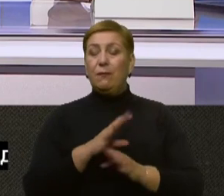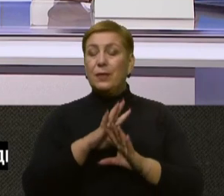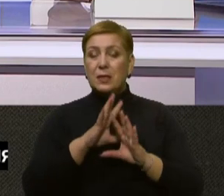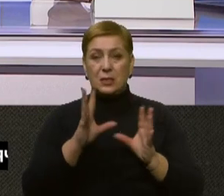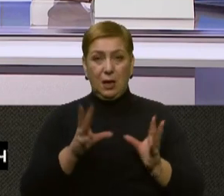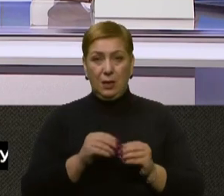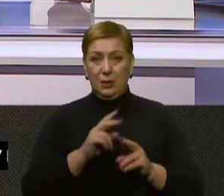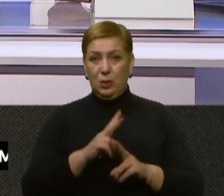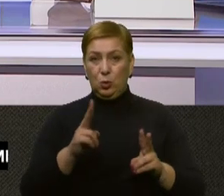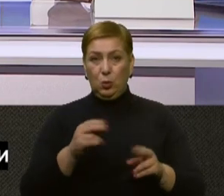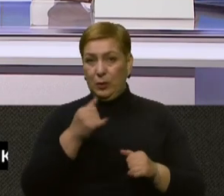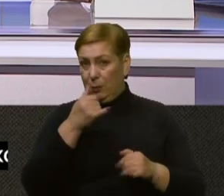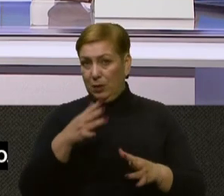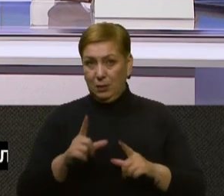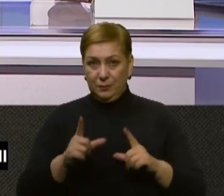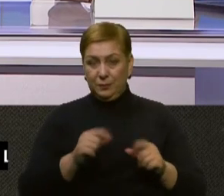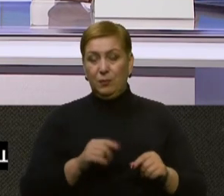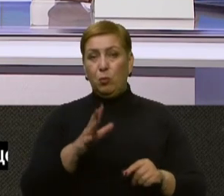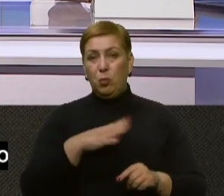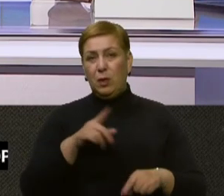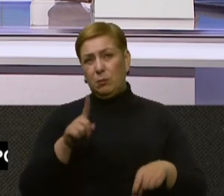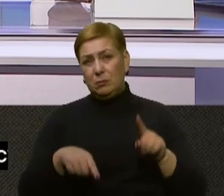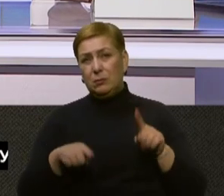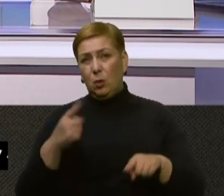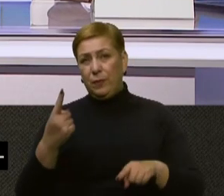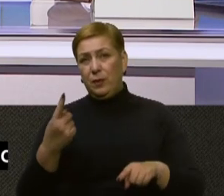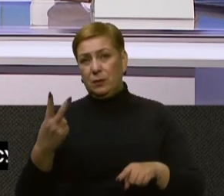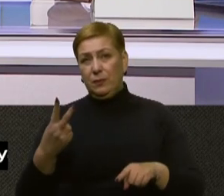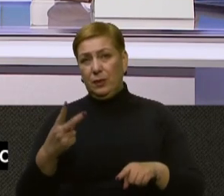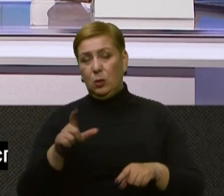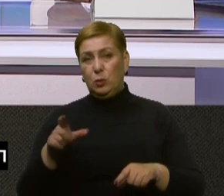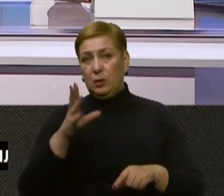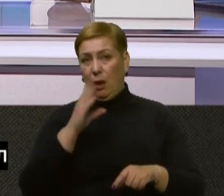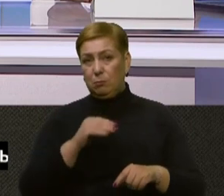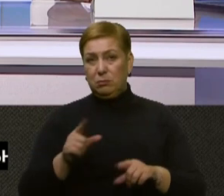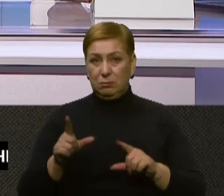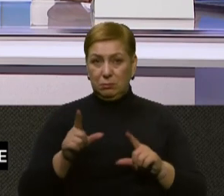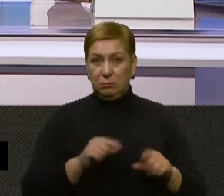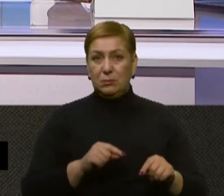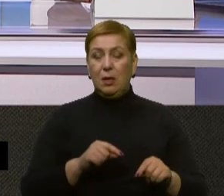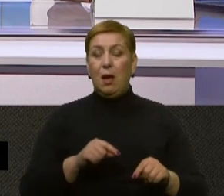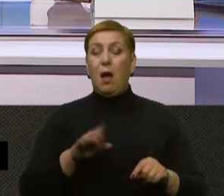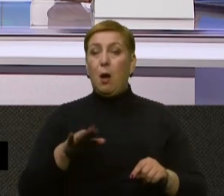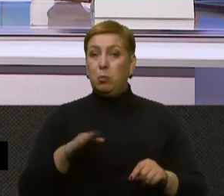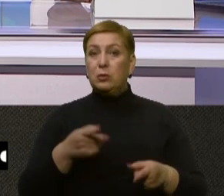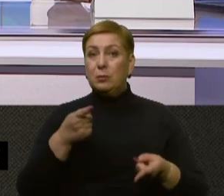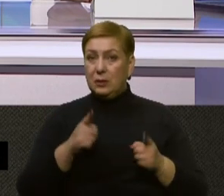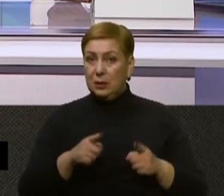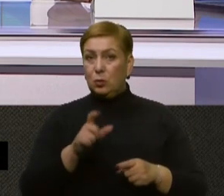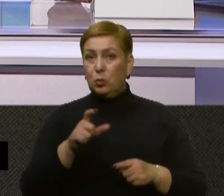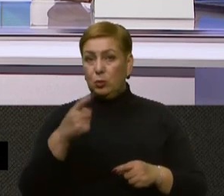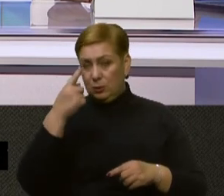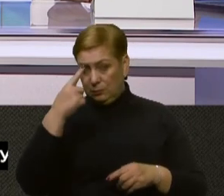Там якісь поодинокі були випадки, одна-дві людини виїжджала. Потім, дійсно, ну, люди побачили, що відбувається, що це швидко